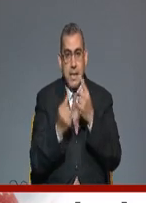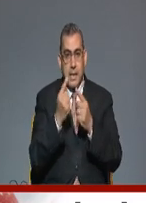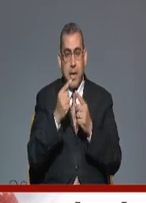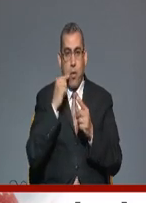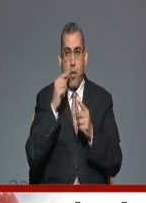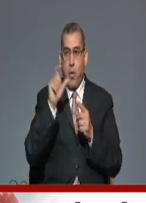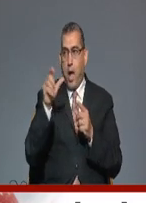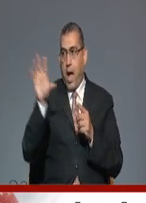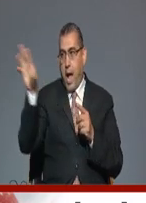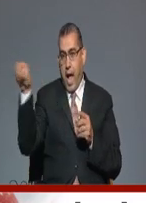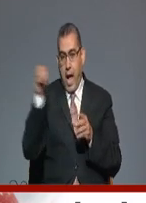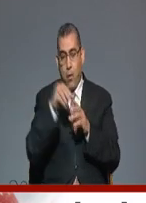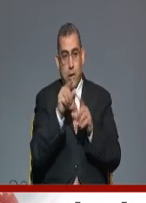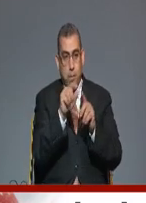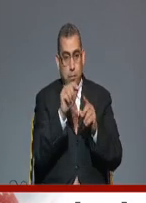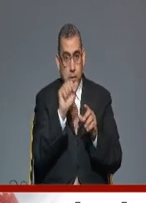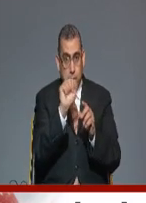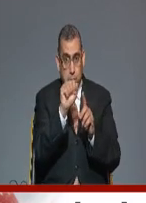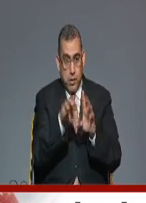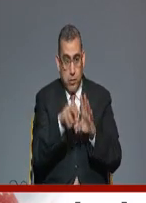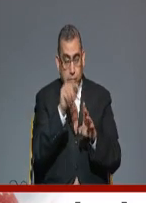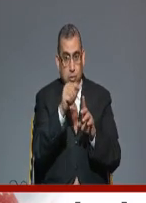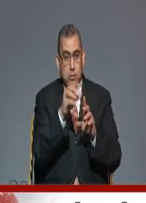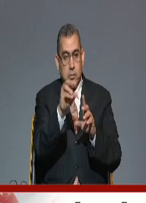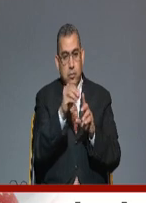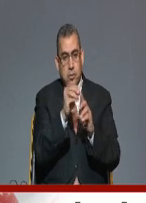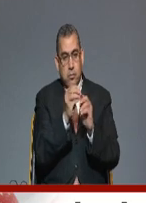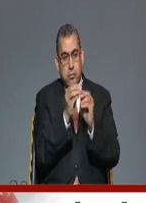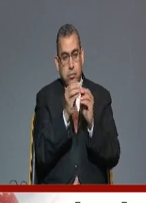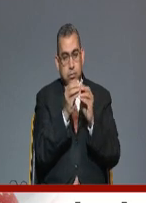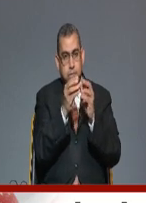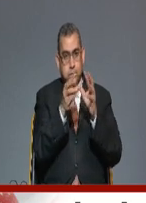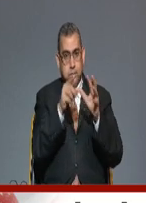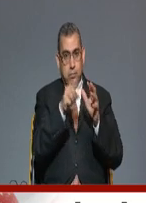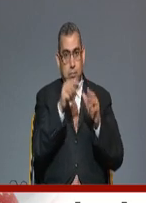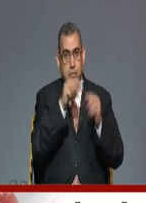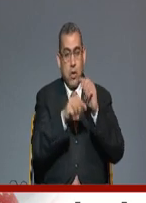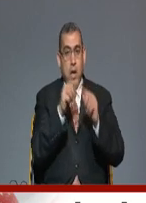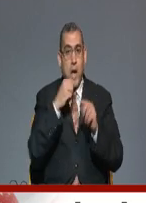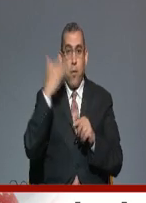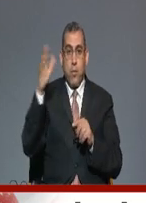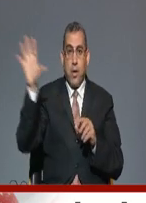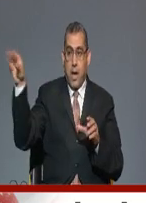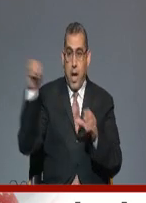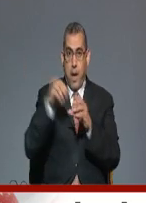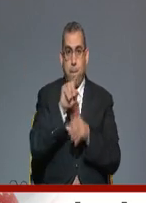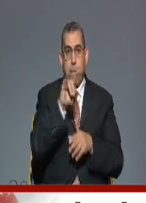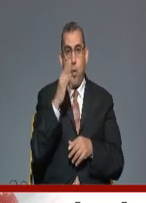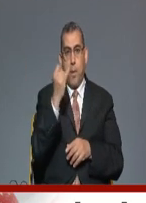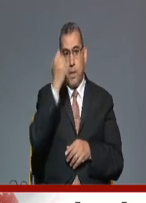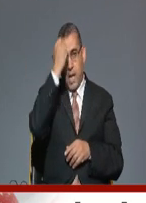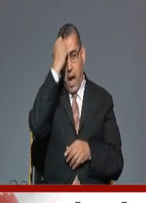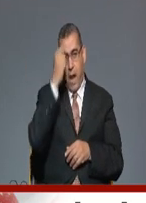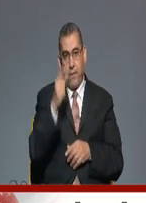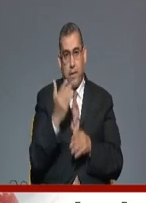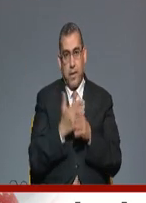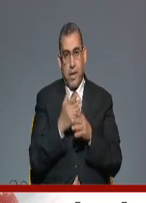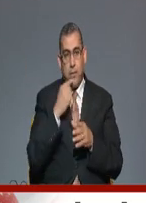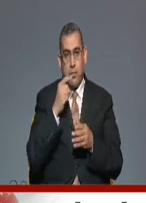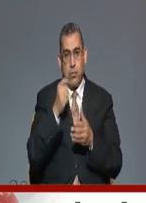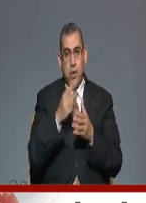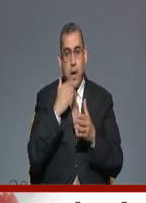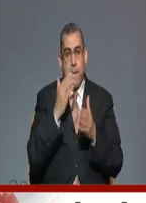متبرع. الزرع الذاتي 100,000 جنيه، الزرع من متبرع 150,000 جنيه، بس هو بيصل